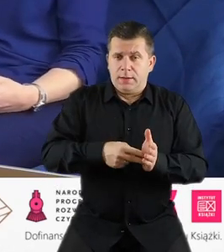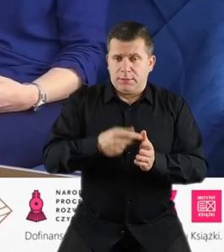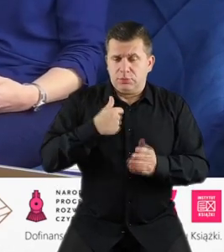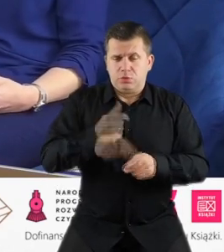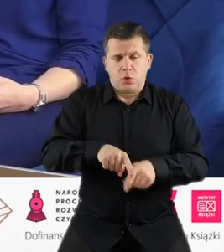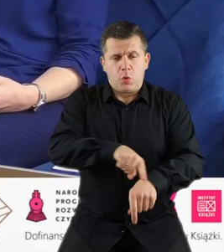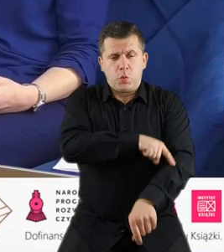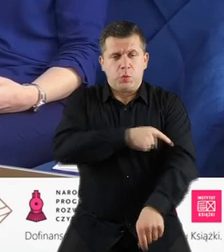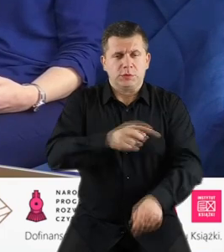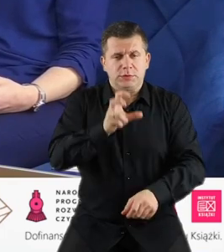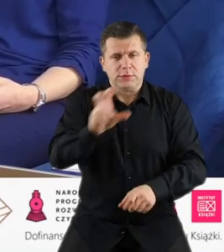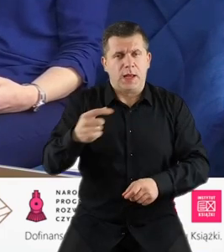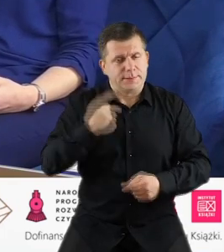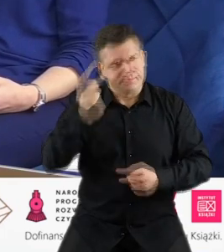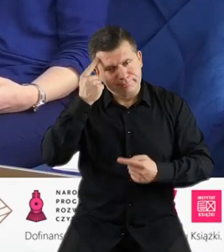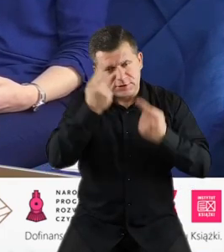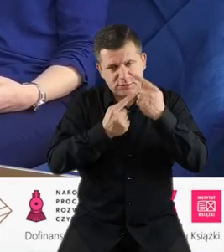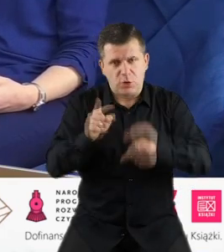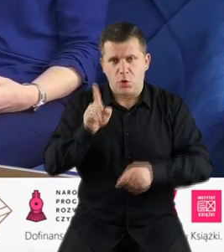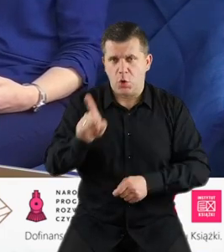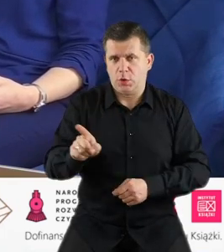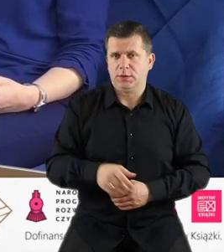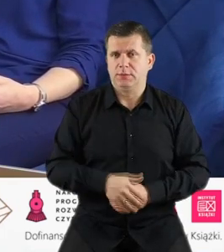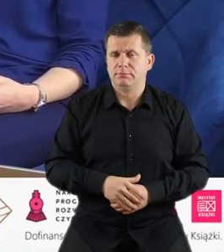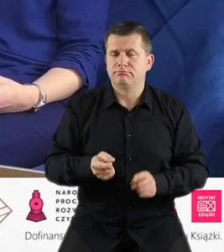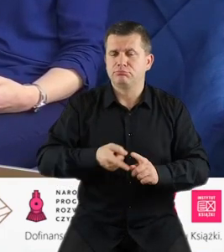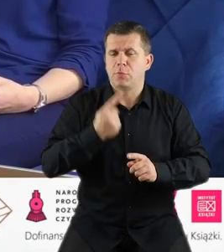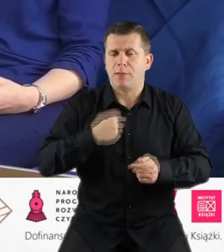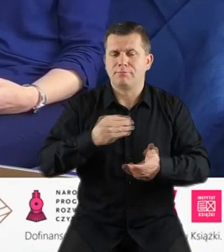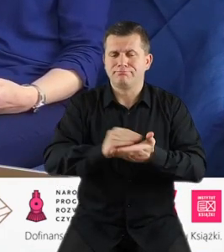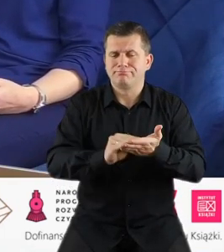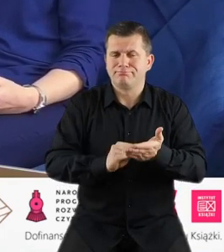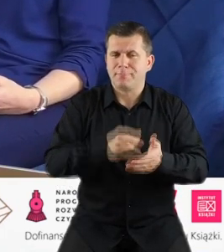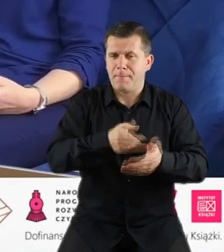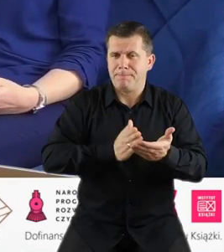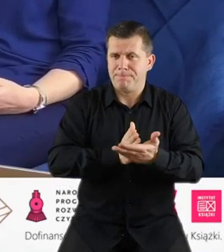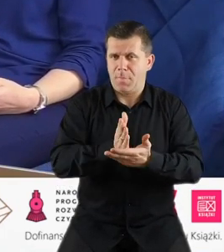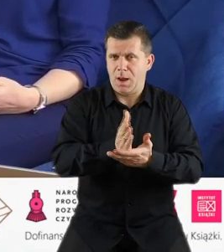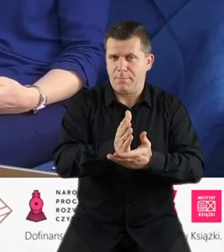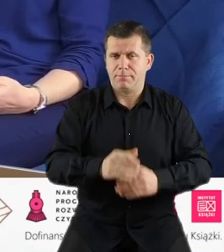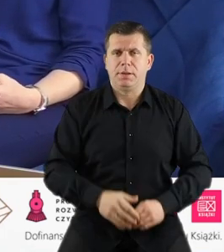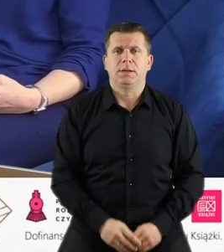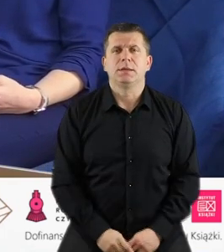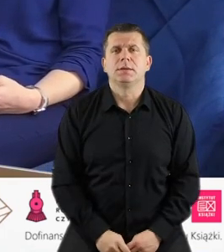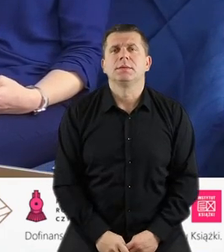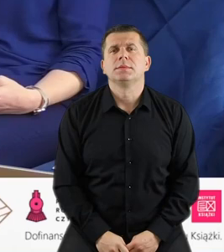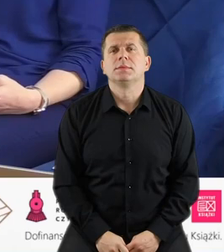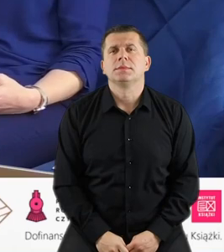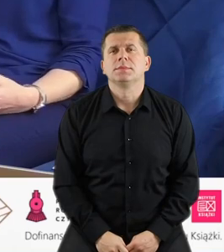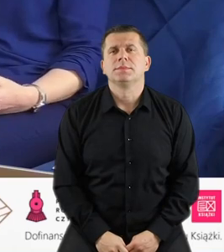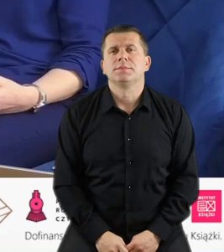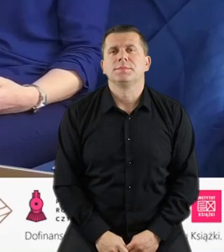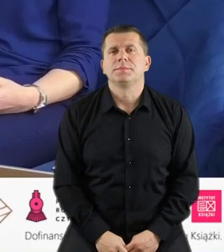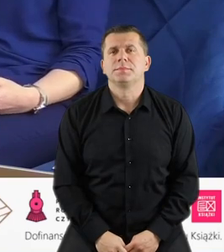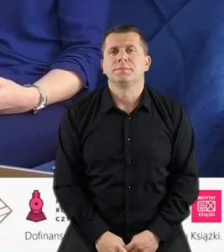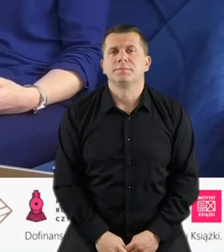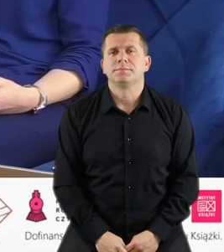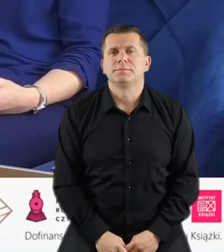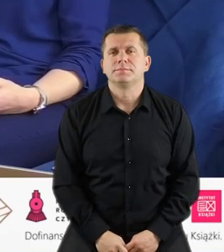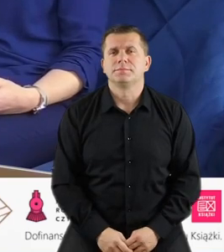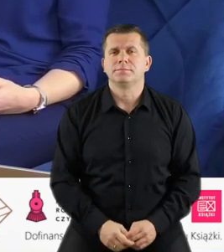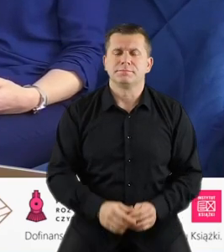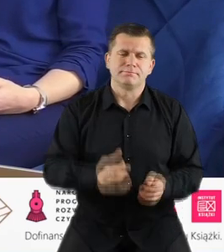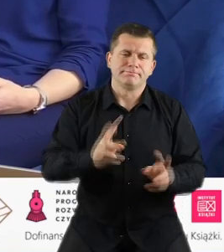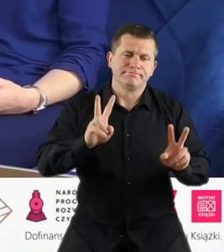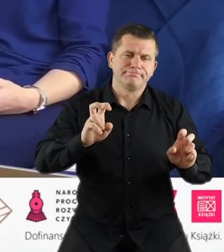chodziła ze mną już dłuższy czas, zanim zabrałam się za pisanie mapy i pisałam pewne takie, powiedzmy, miniatury czy